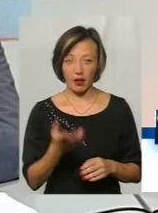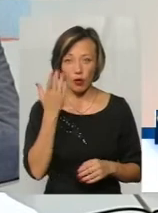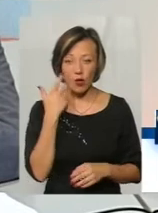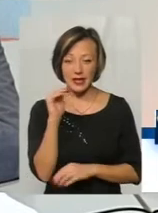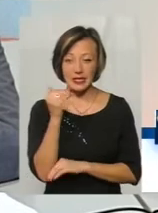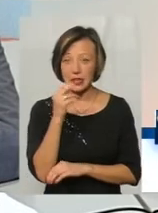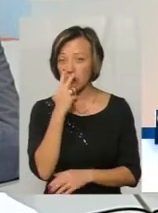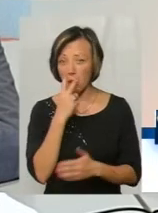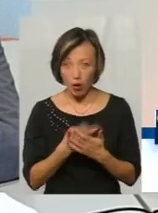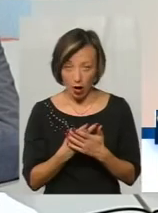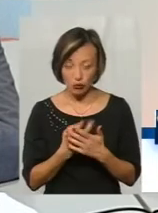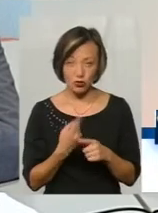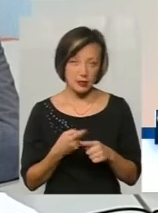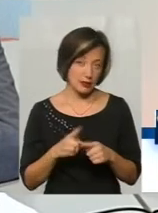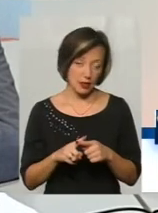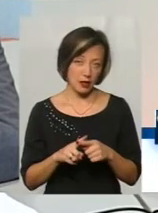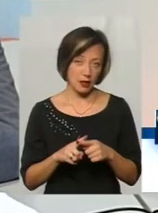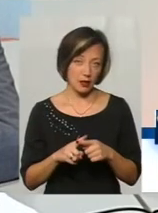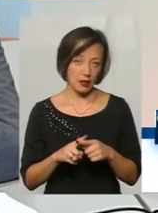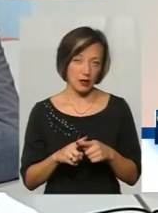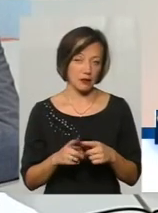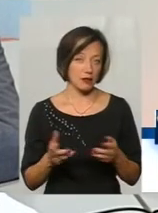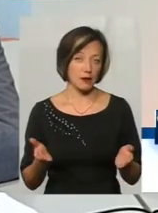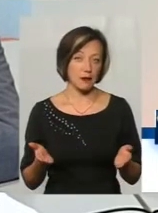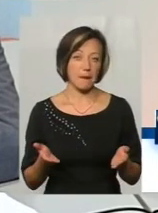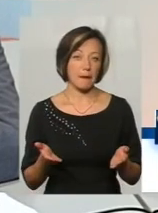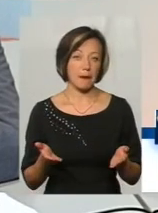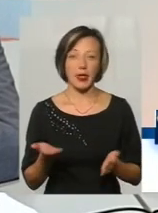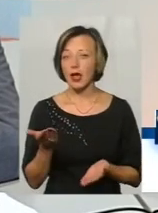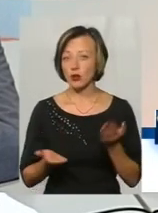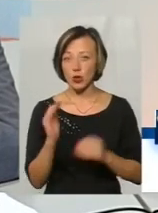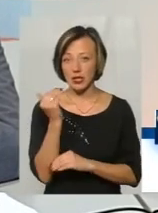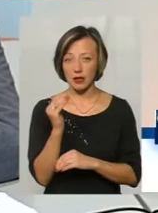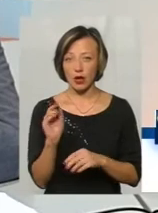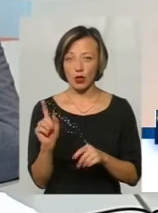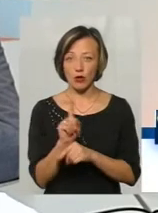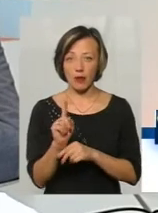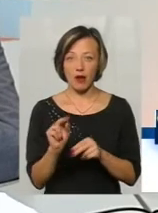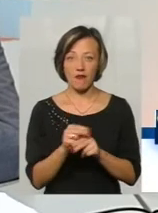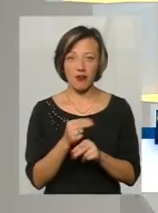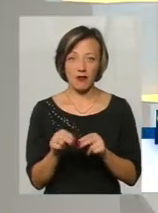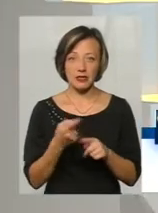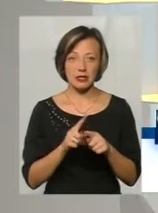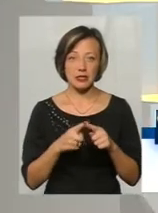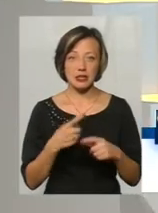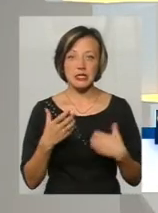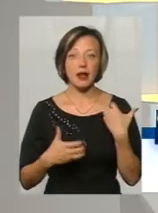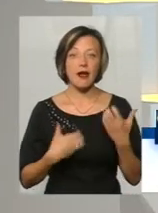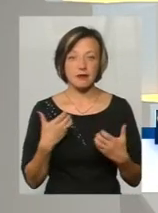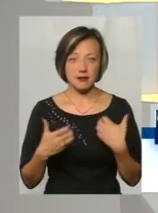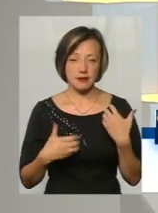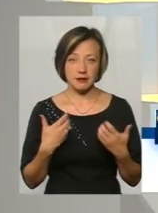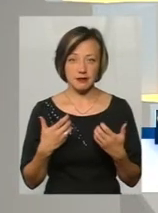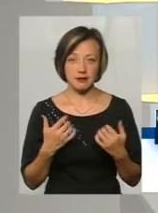дитина бачить це, якщо дитина нормально вихована, це стрес для дитини.